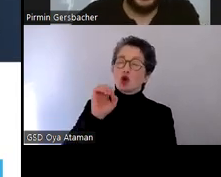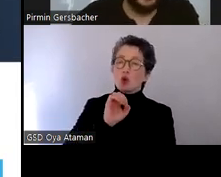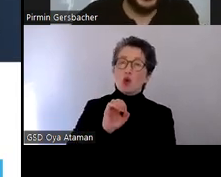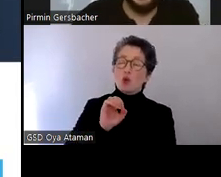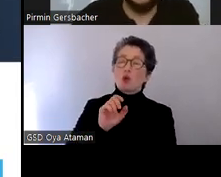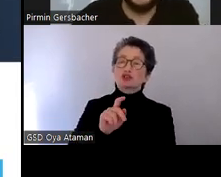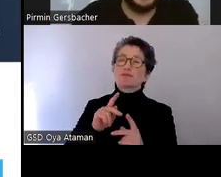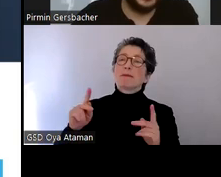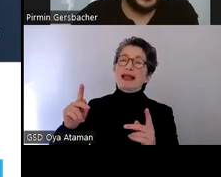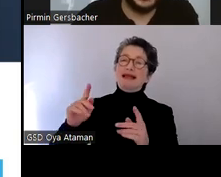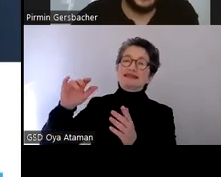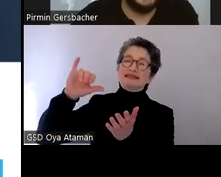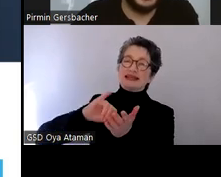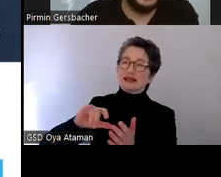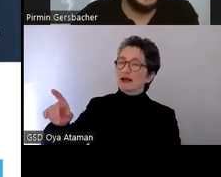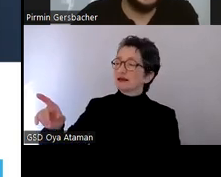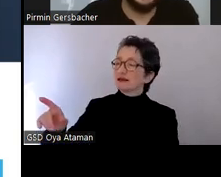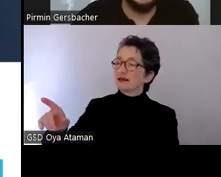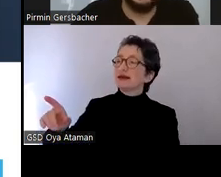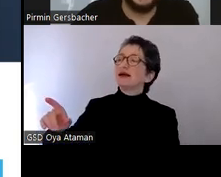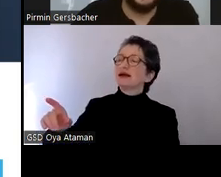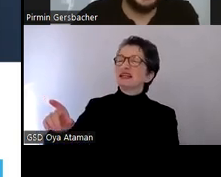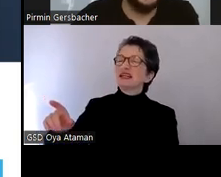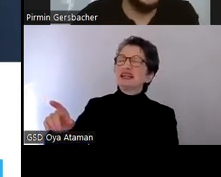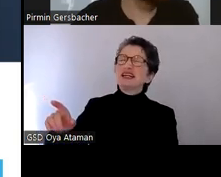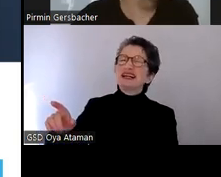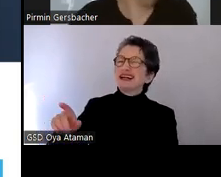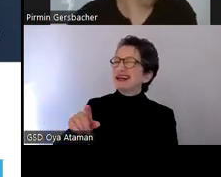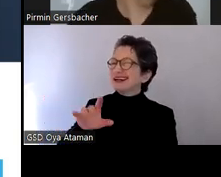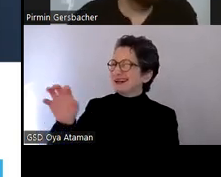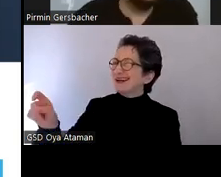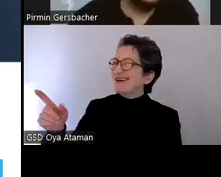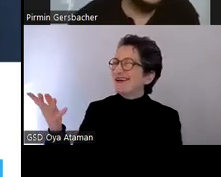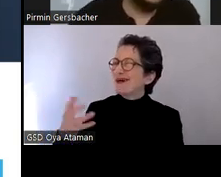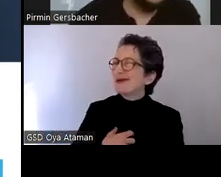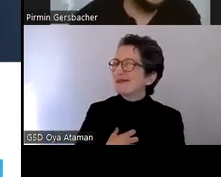lasse da auch mal laufen. Also ich glaube, im Prinzip viele erkennen schon, wo Probleme sein könnten.